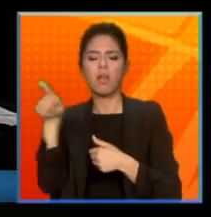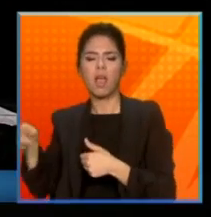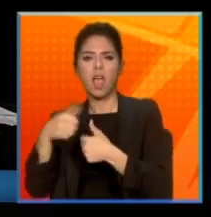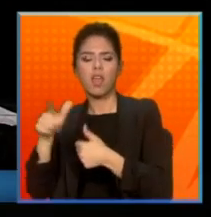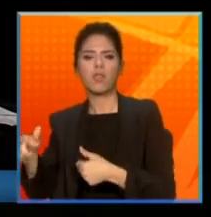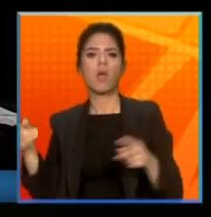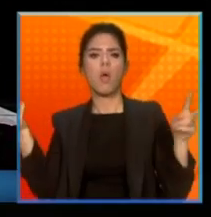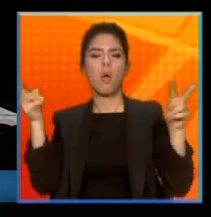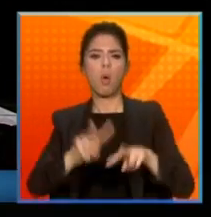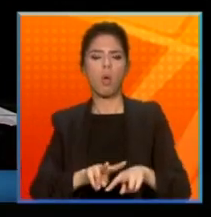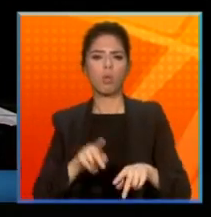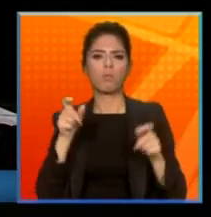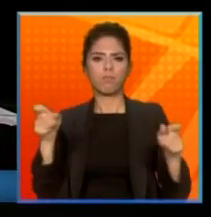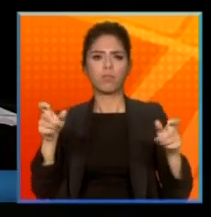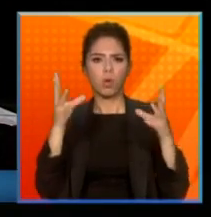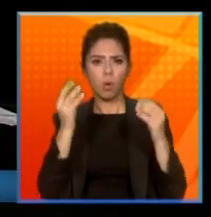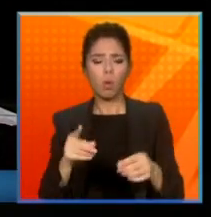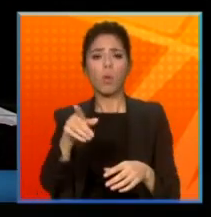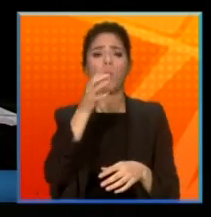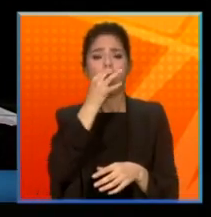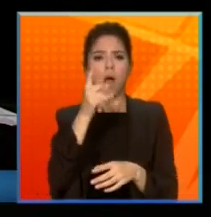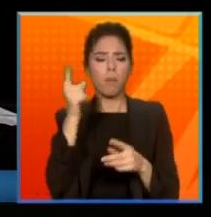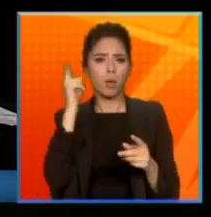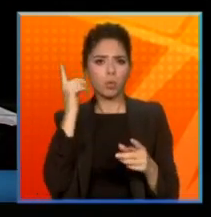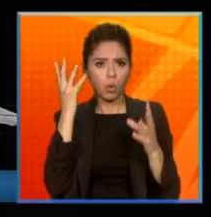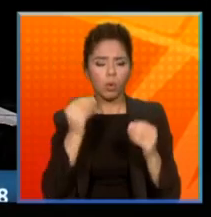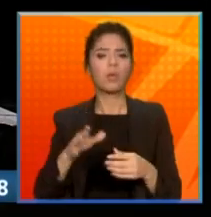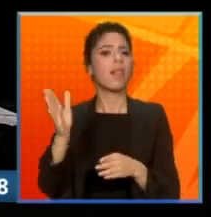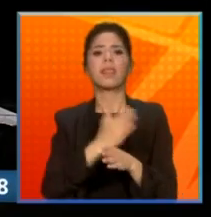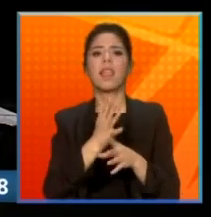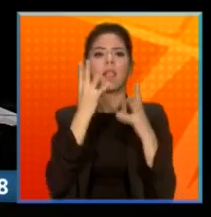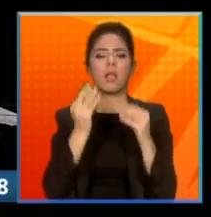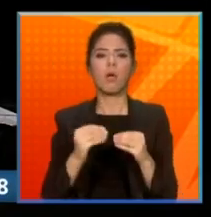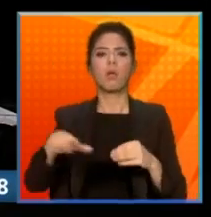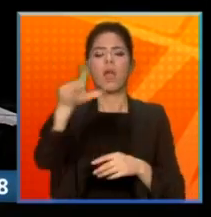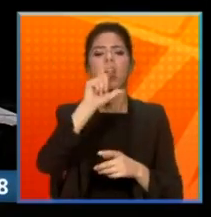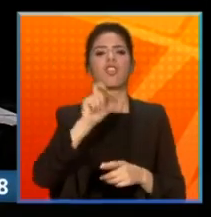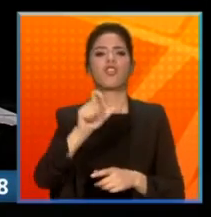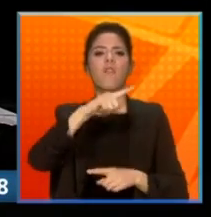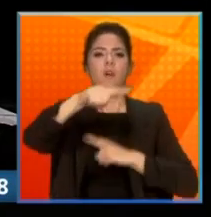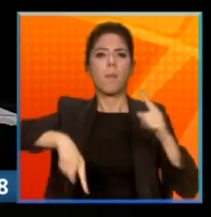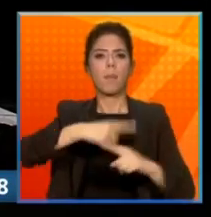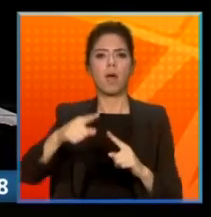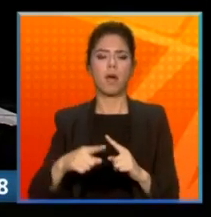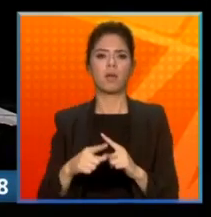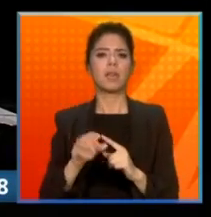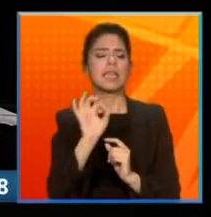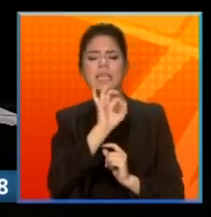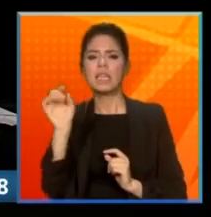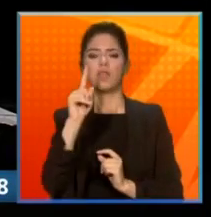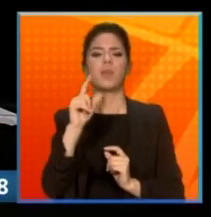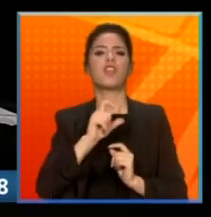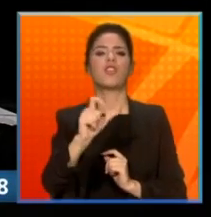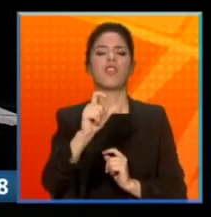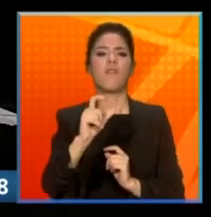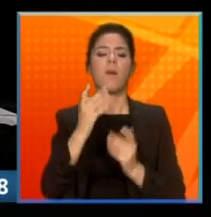Ve haberler duyulduktan sonra neden sorusuna cevap arandı yine. Her zaman olduğu gibi. Hiçbir cevap kabul